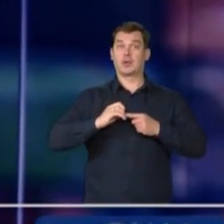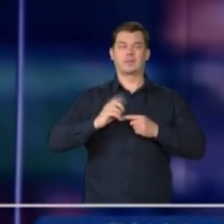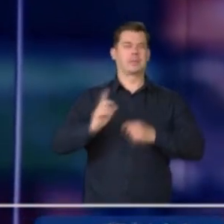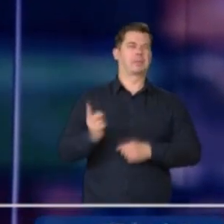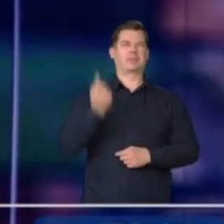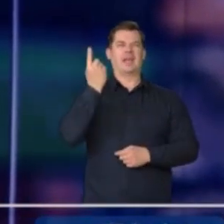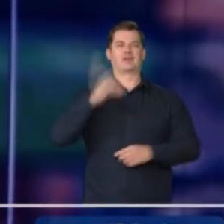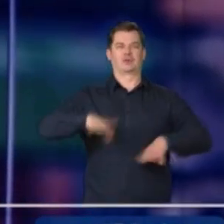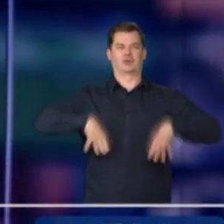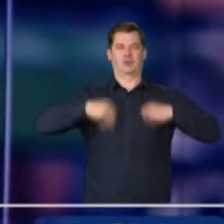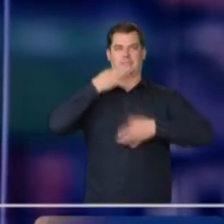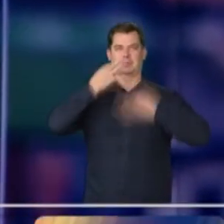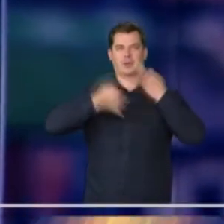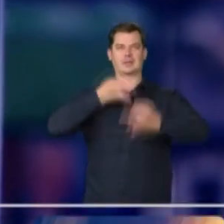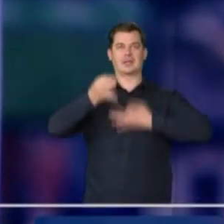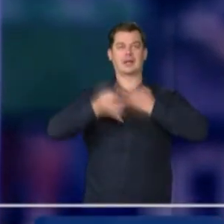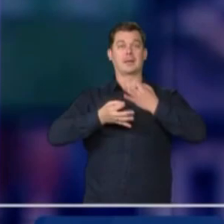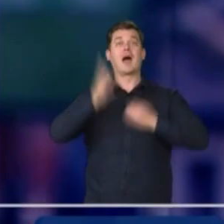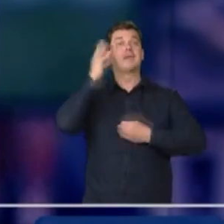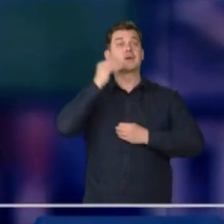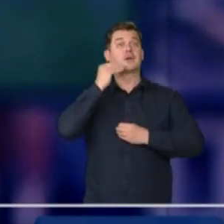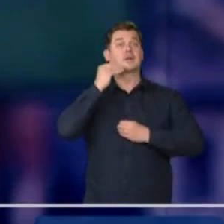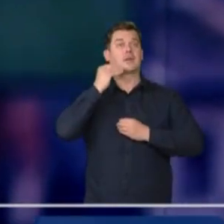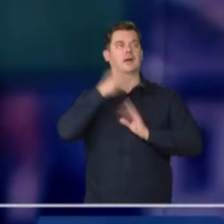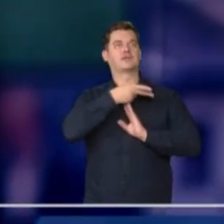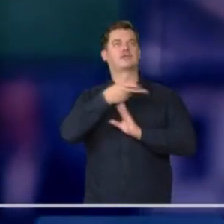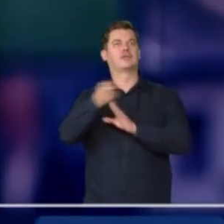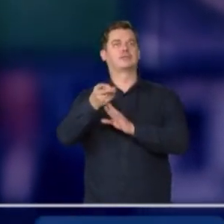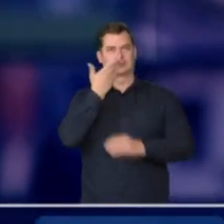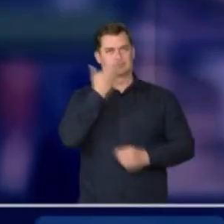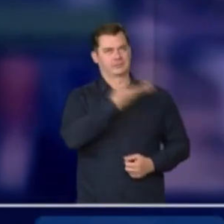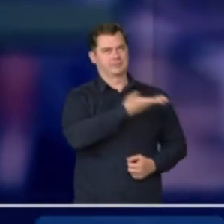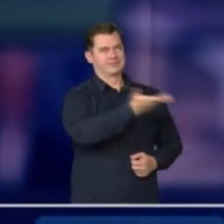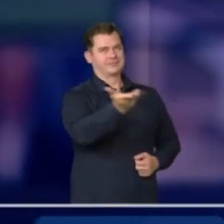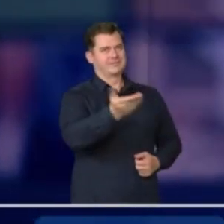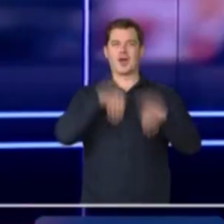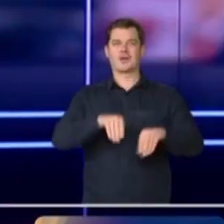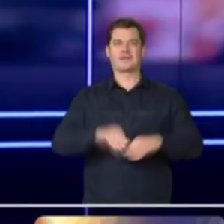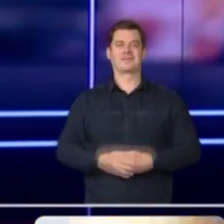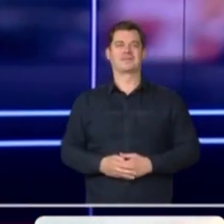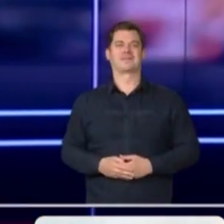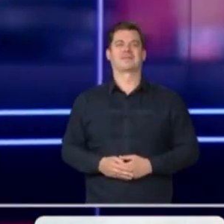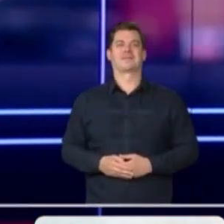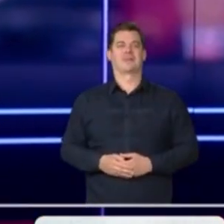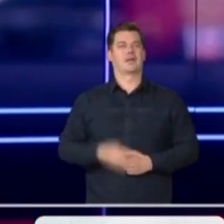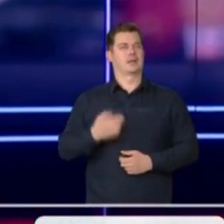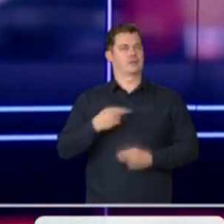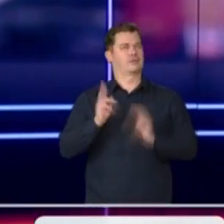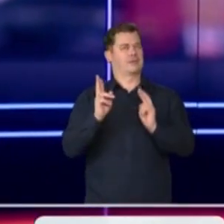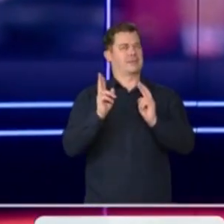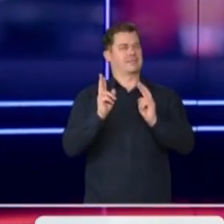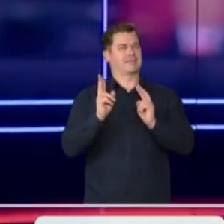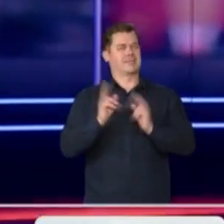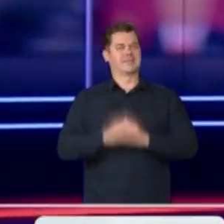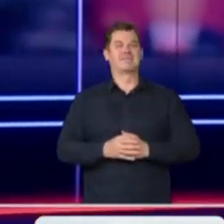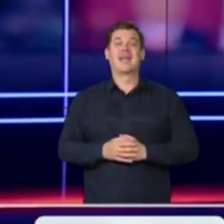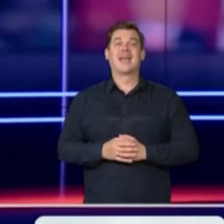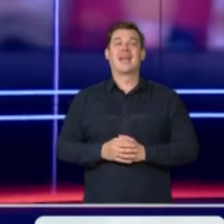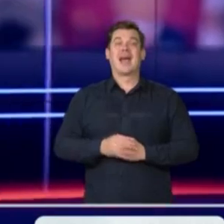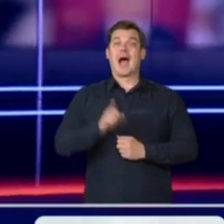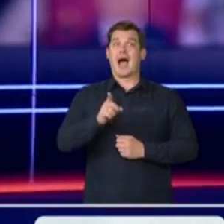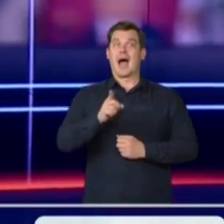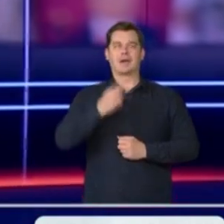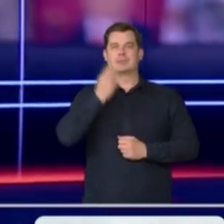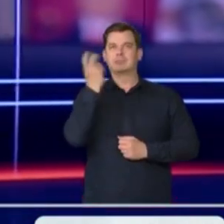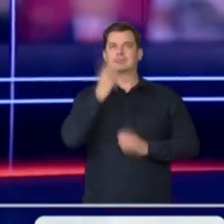pierwszą świąteczną piosenkę. A jak będzie wyglądał teledysk do tego utworu? Proszę zobaczyć. Trzymamy. To